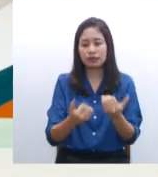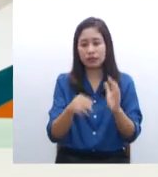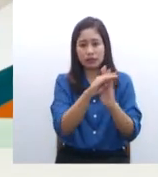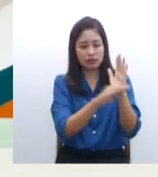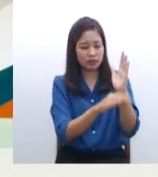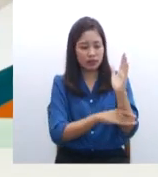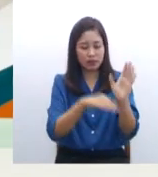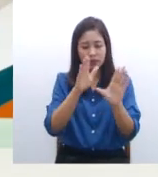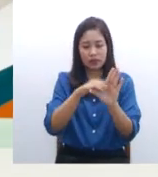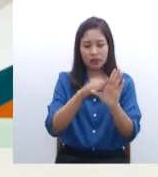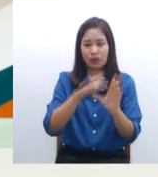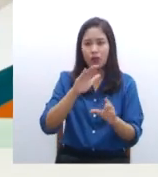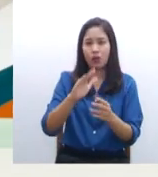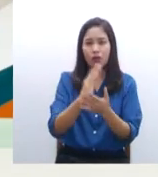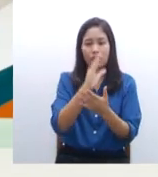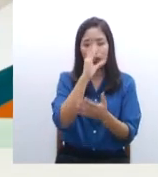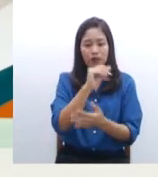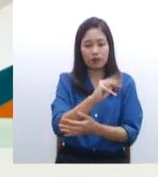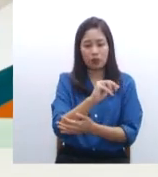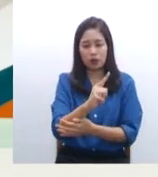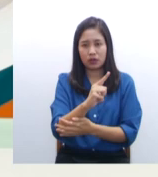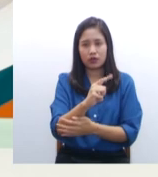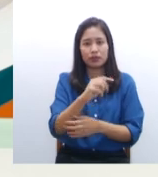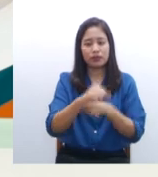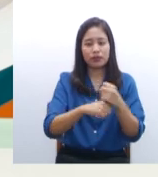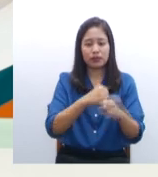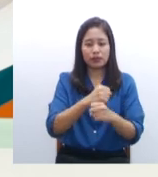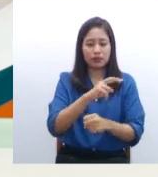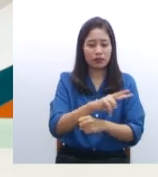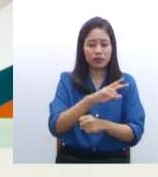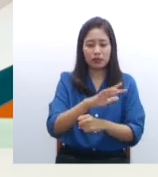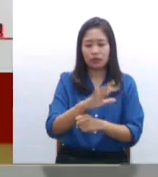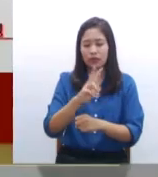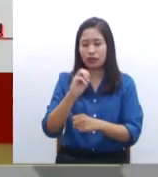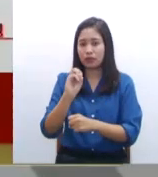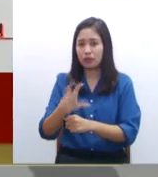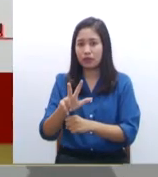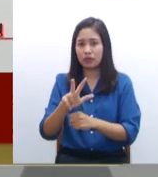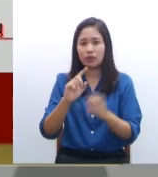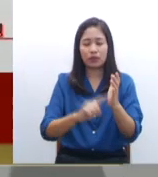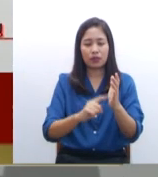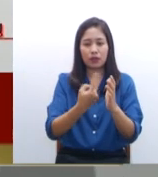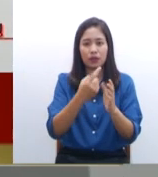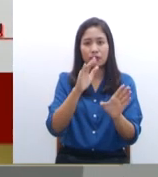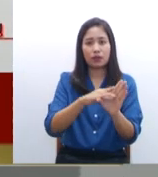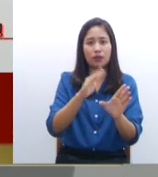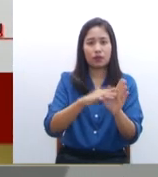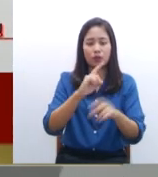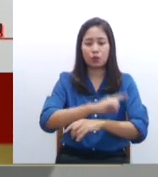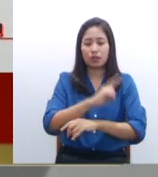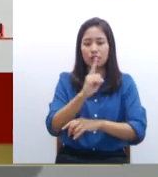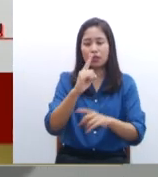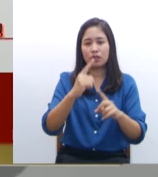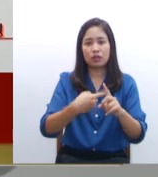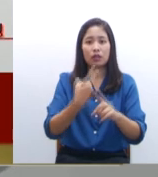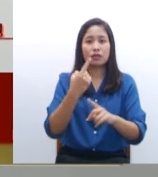ครนักเรียนระดับชั้นมัธยมศึกษาปีที่1ปีการศึกษา2563เริ่มรับสมัครตั้งแต่วันที่1สิงหาคม